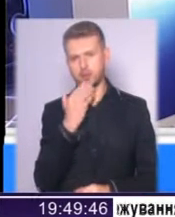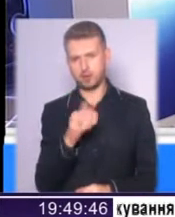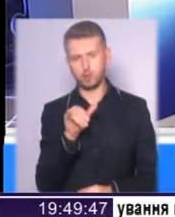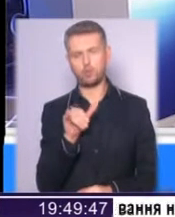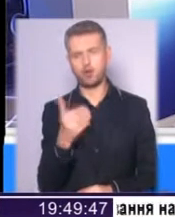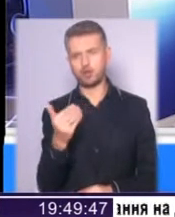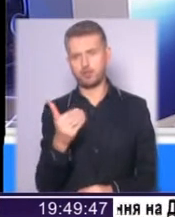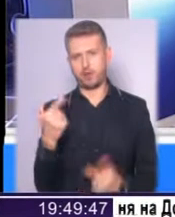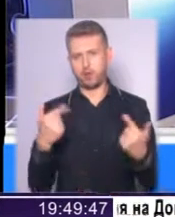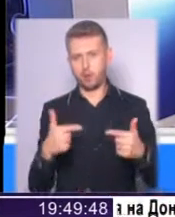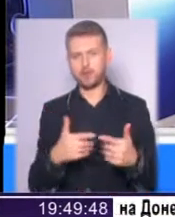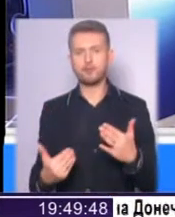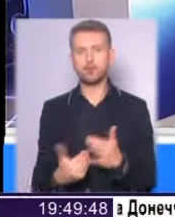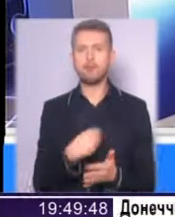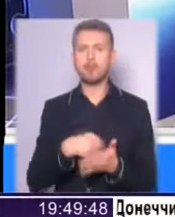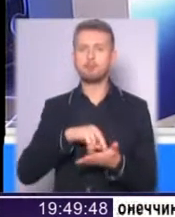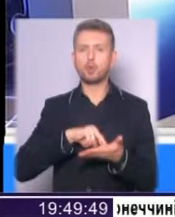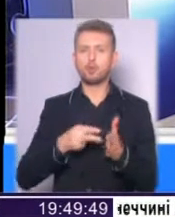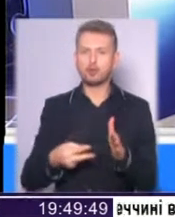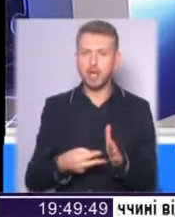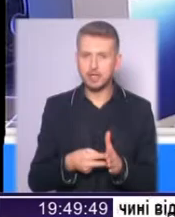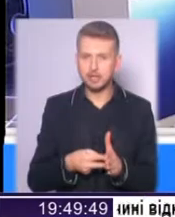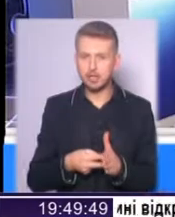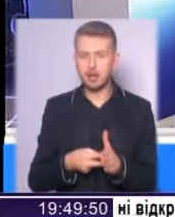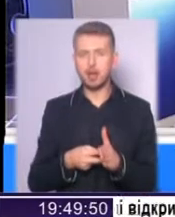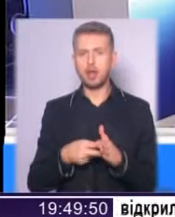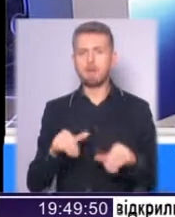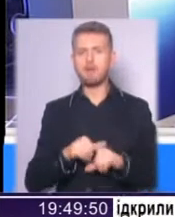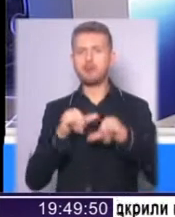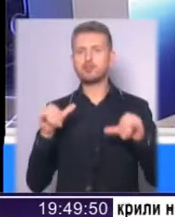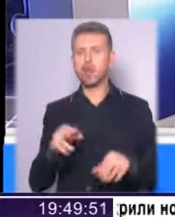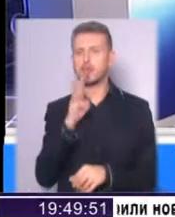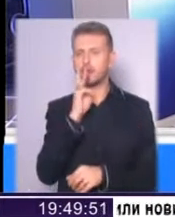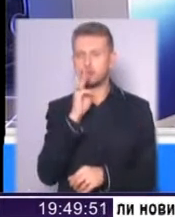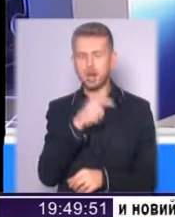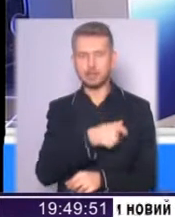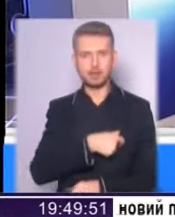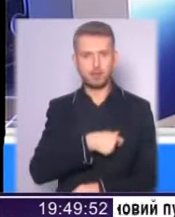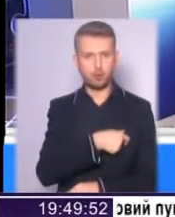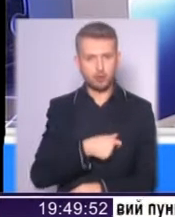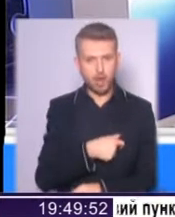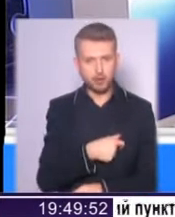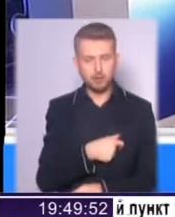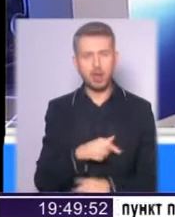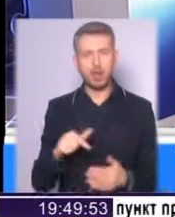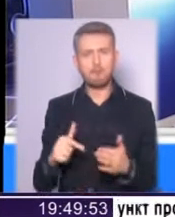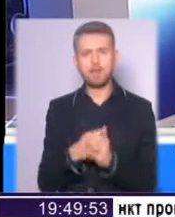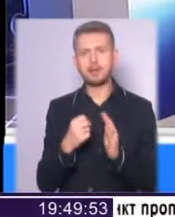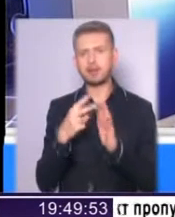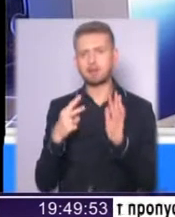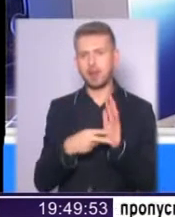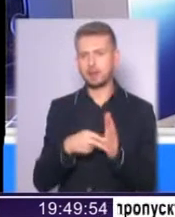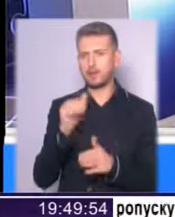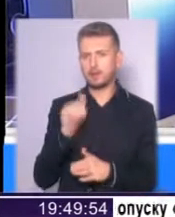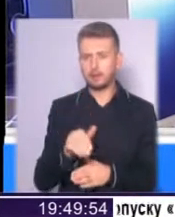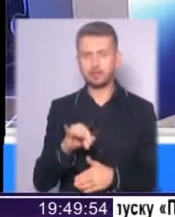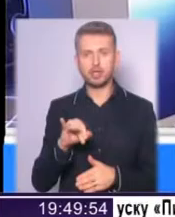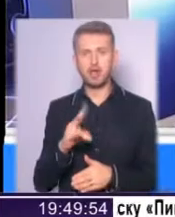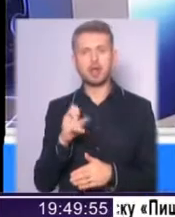грудня прозвітувати, а він цього не зробив. Давайте ми послухаємо ще запитання. Добрий вечір. Добрий